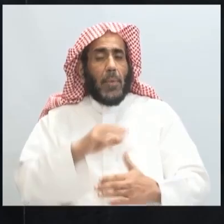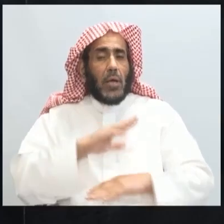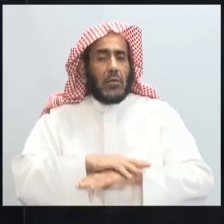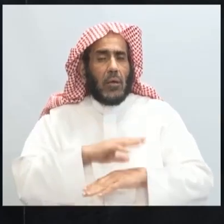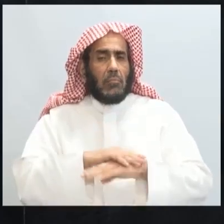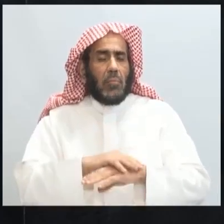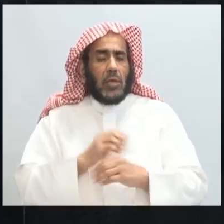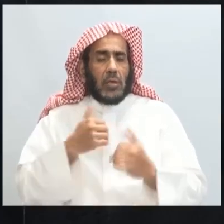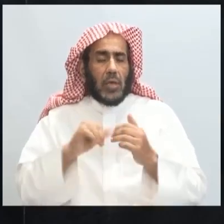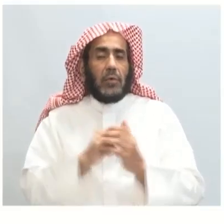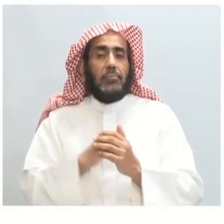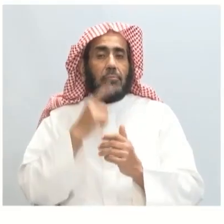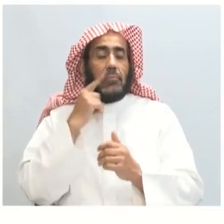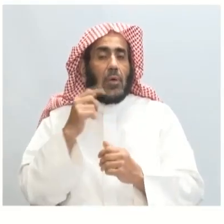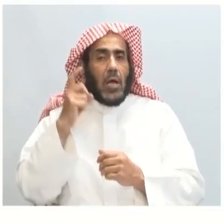الطريق